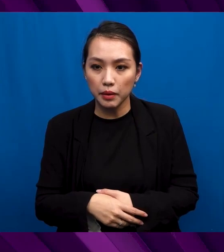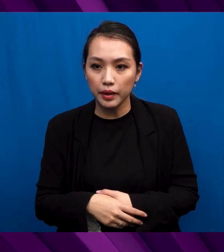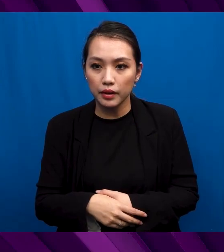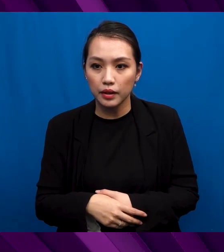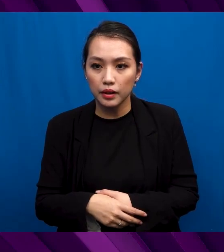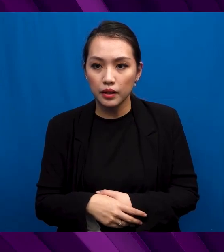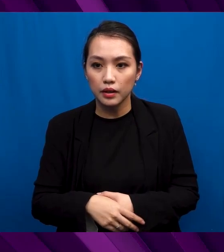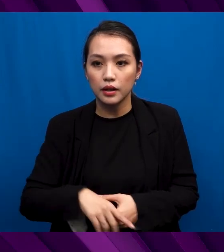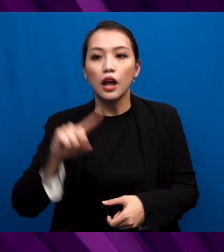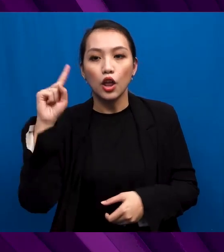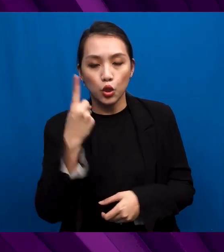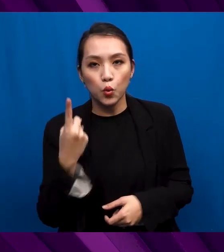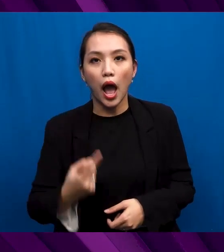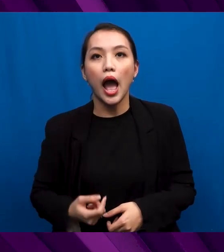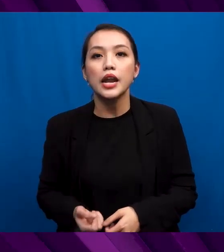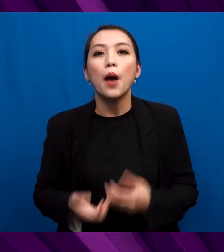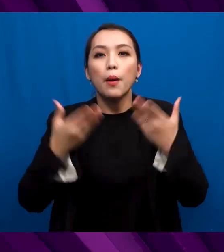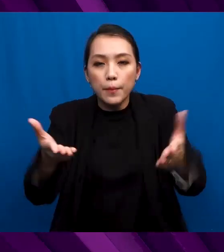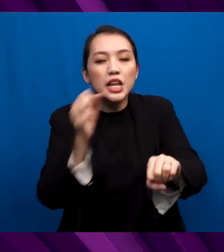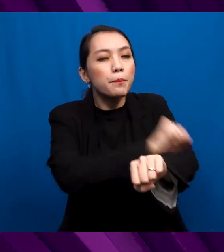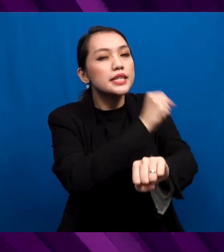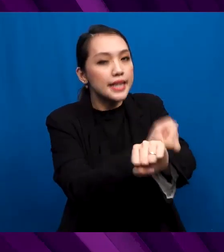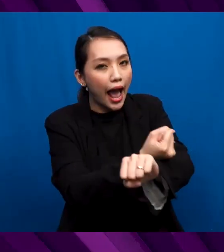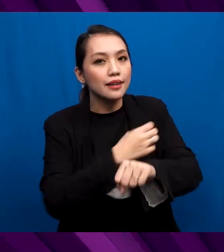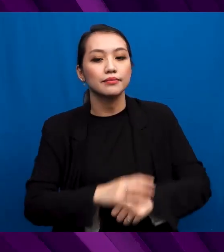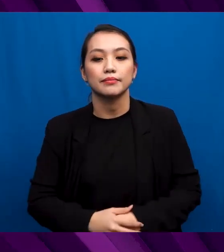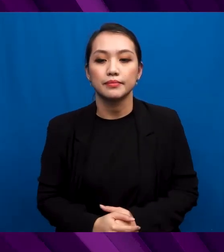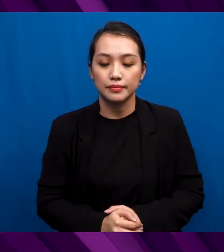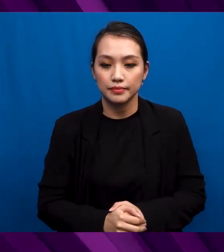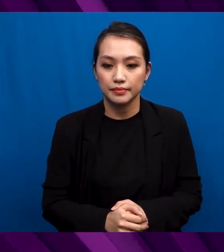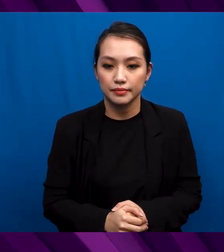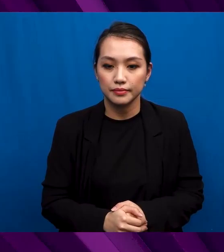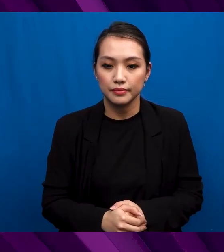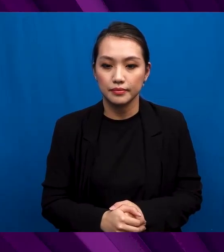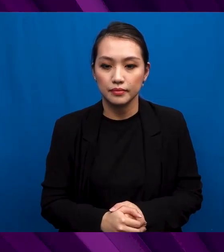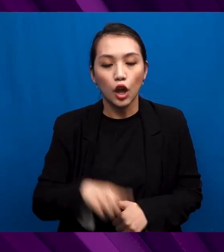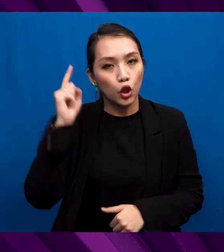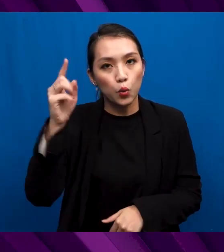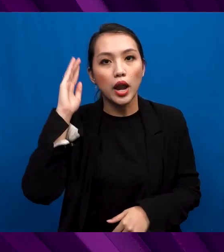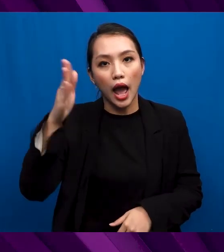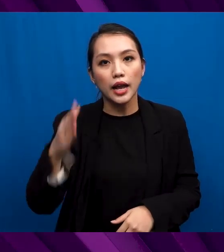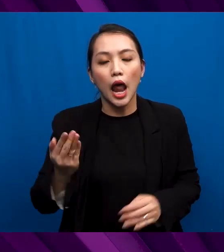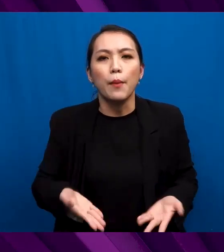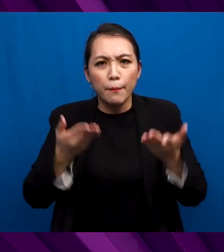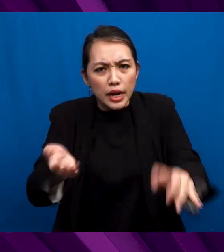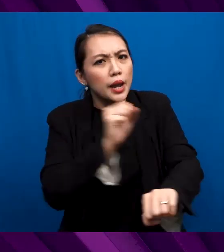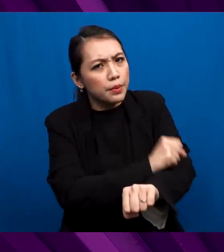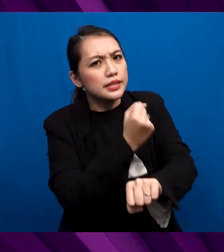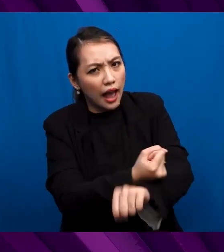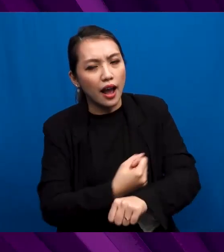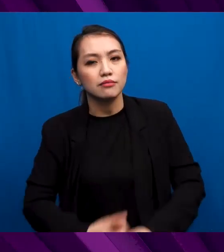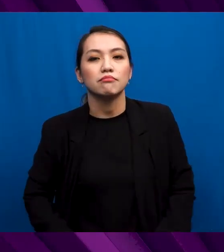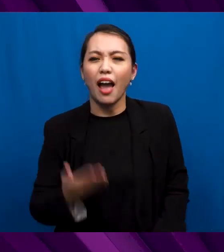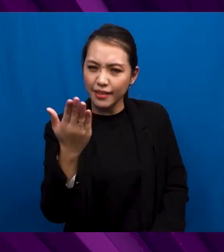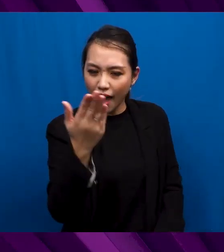Jangan takut asal Anda berniat untuk jadi imam bagi keluarga Anda, Tuhan akan memampukan Anda. Saya masih ingat waktu punya anak, kami punya